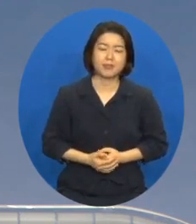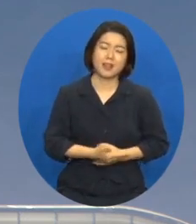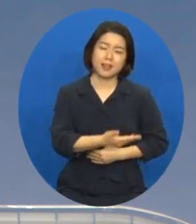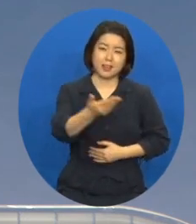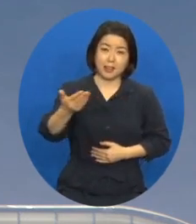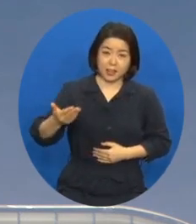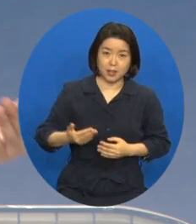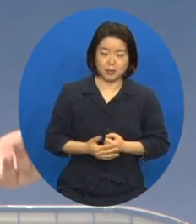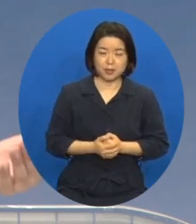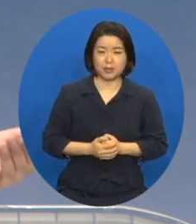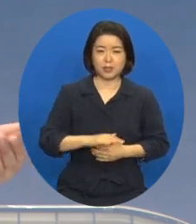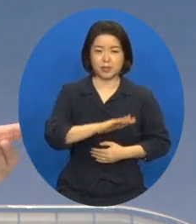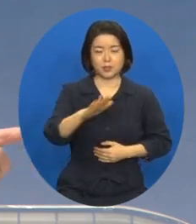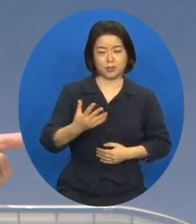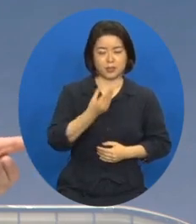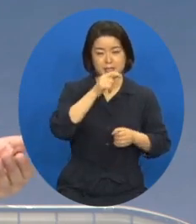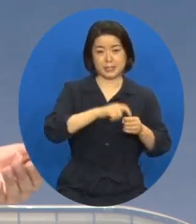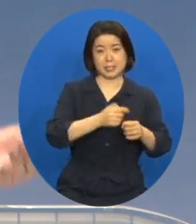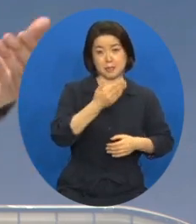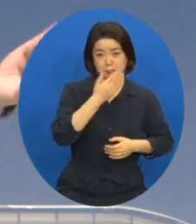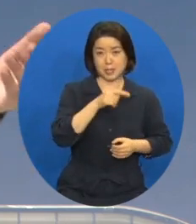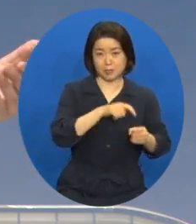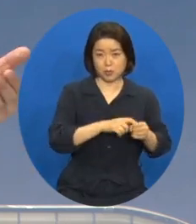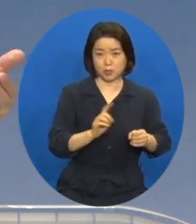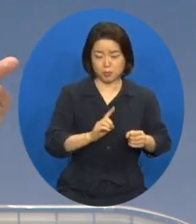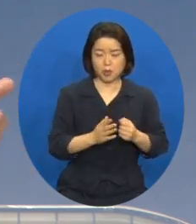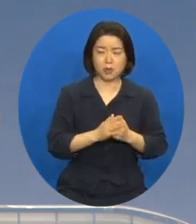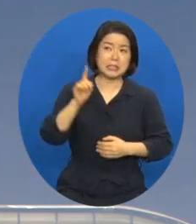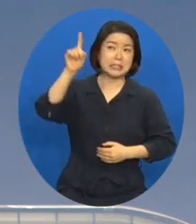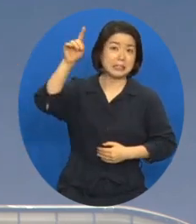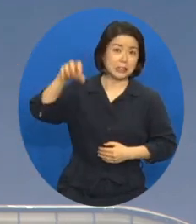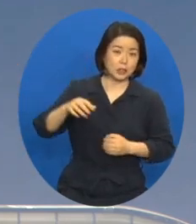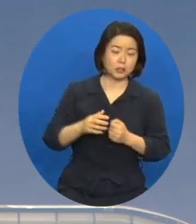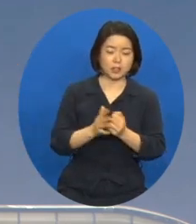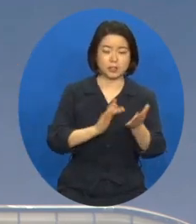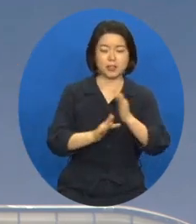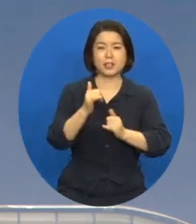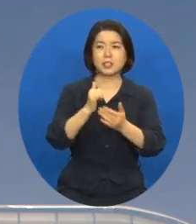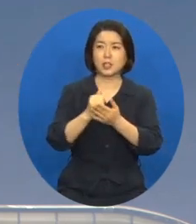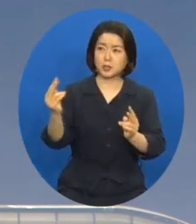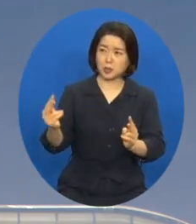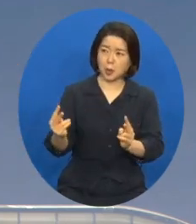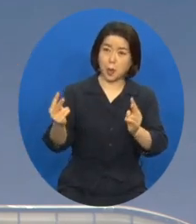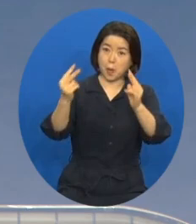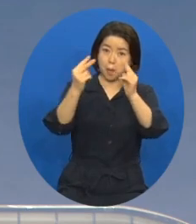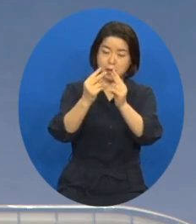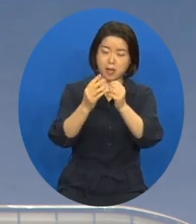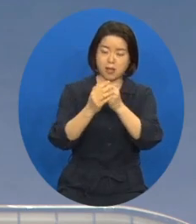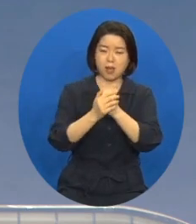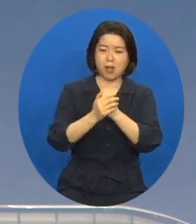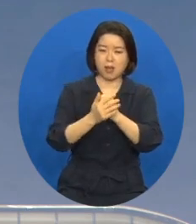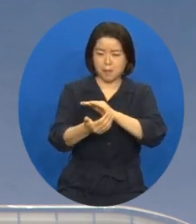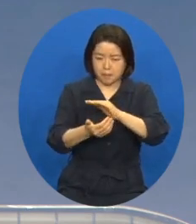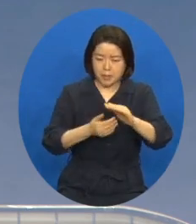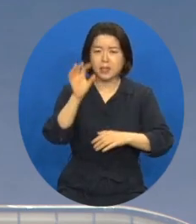여러분, 우리가 성찬을 받는 것은 천국에서 예수님을 뵙는 예행 연습입니다.